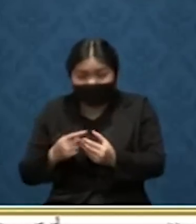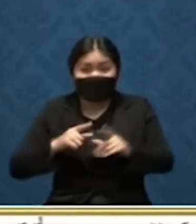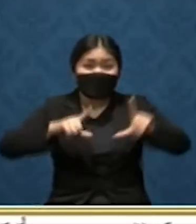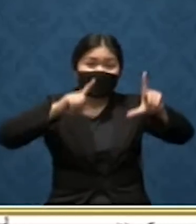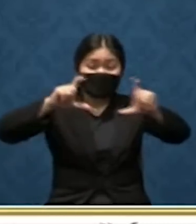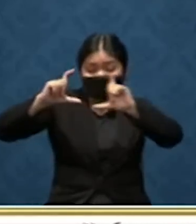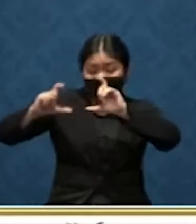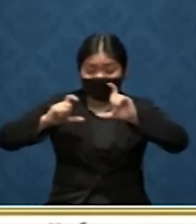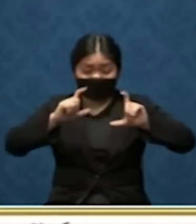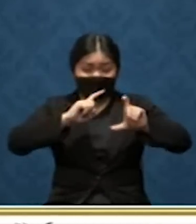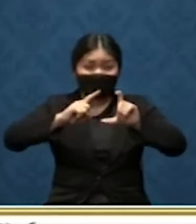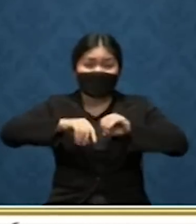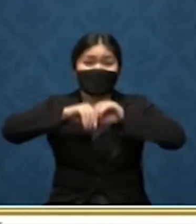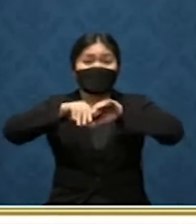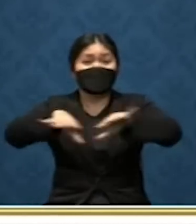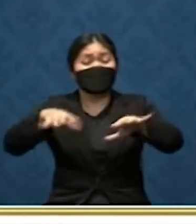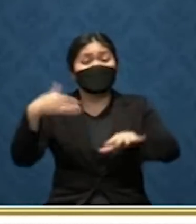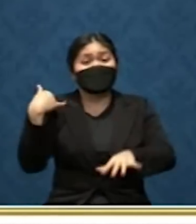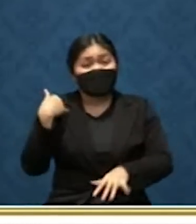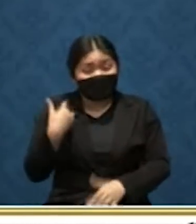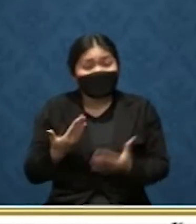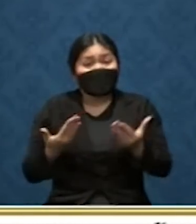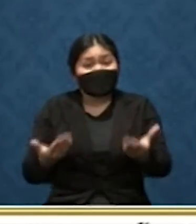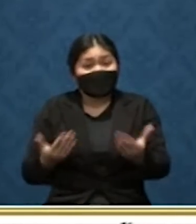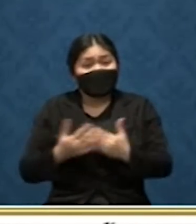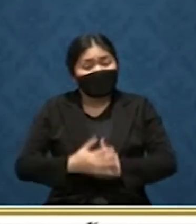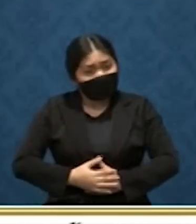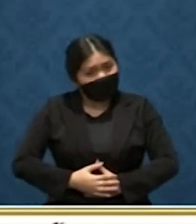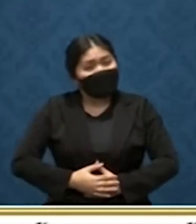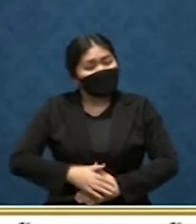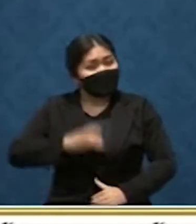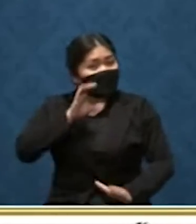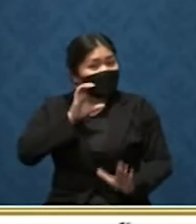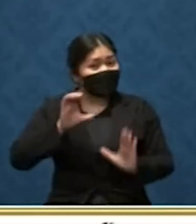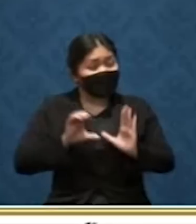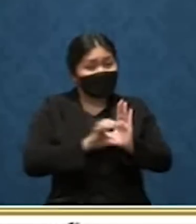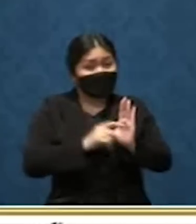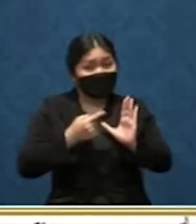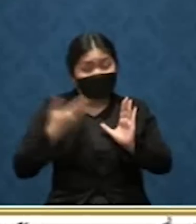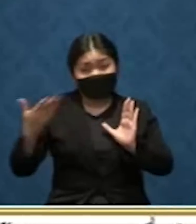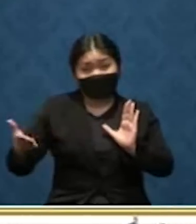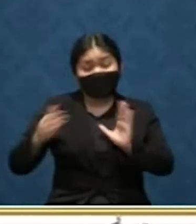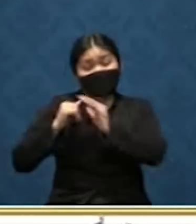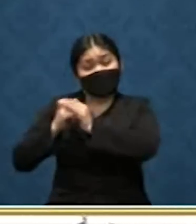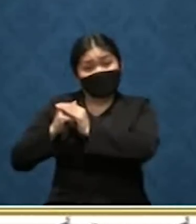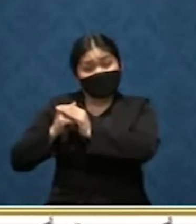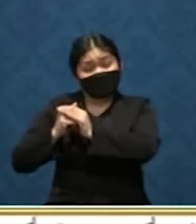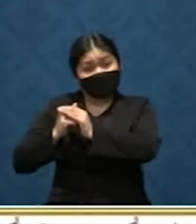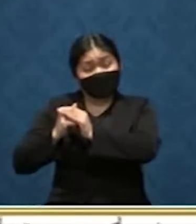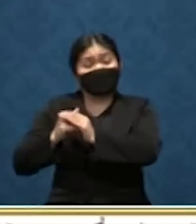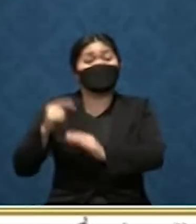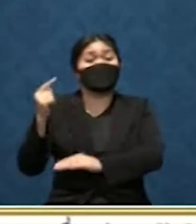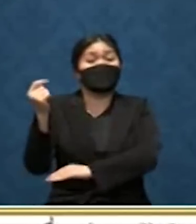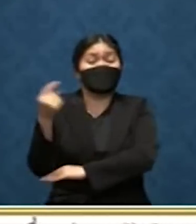ปโชวช่างชบ้านนี่เห็นว่ามีรูปที่ทั้งเซียนโปและผลเอกทอทง